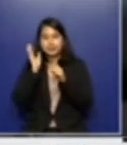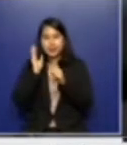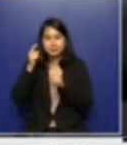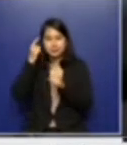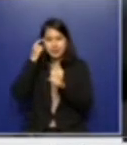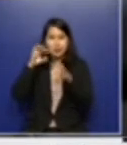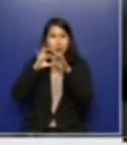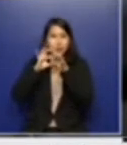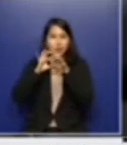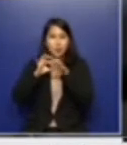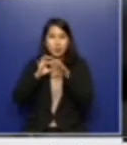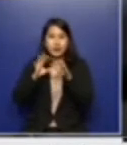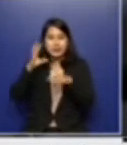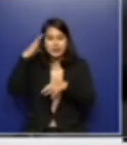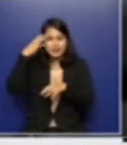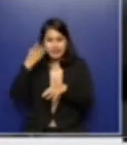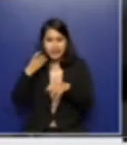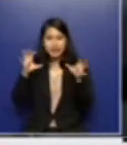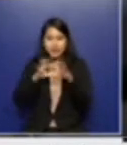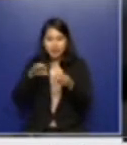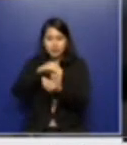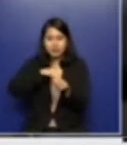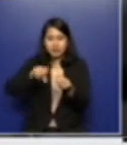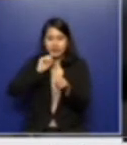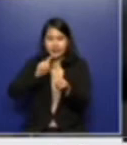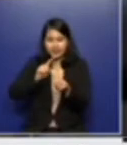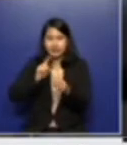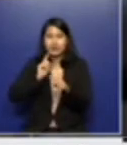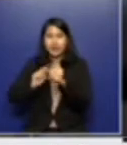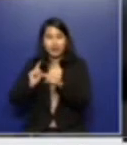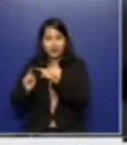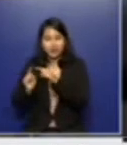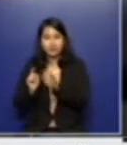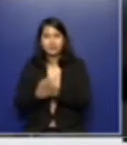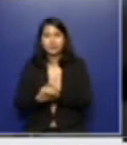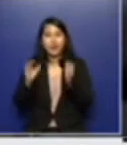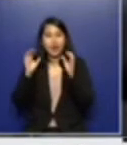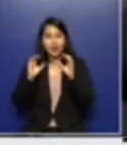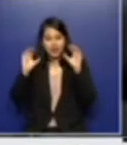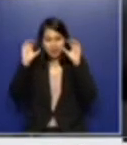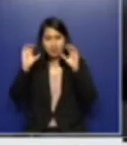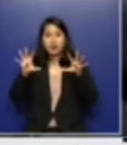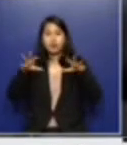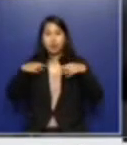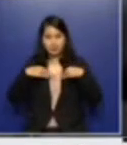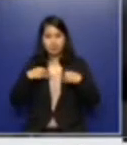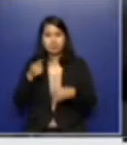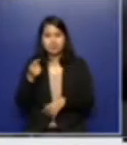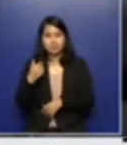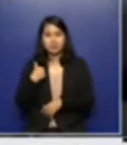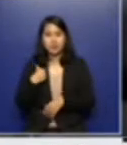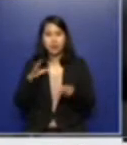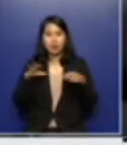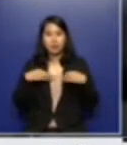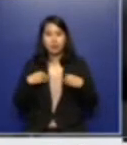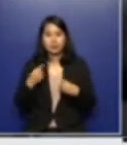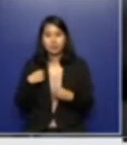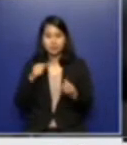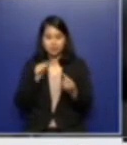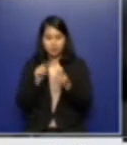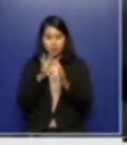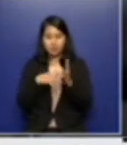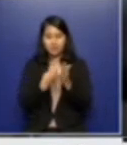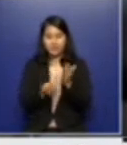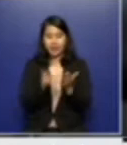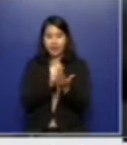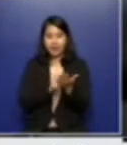งการประเมินเศรษฐกิจที่คลาดเคลื่อนของรัฐบาลและแม้แต่รัฐบาลเองก็ออกมายอมรับว่าในร่างงบประมาณ